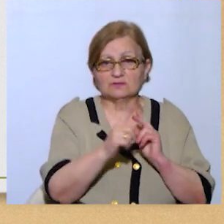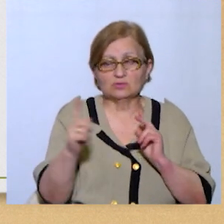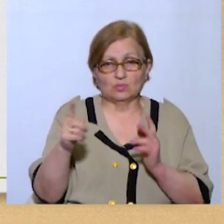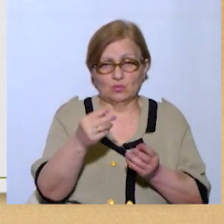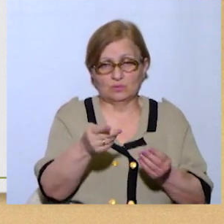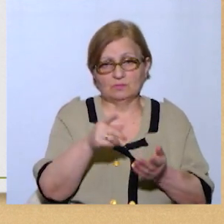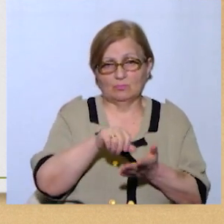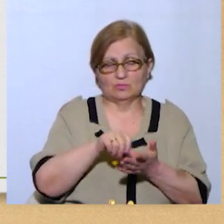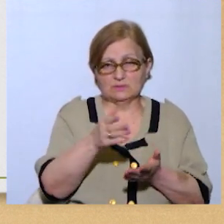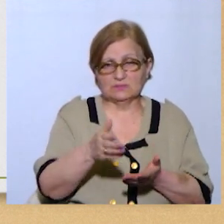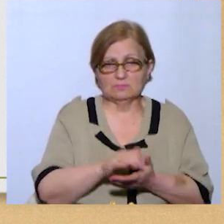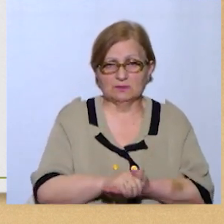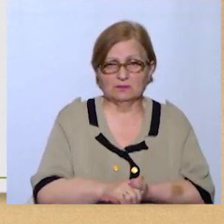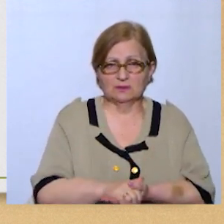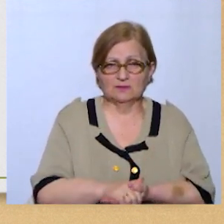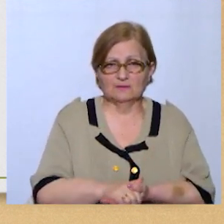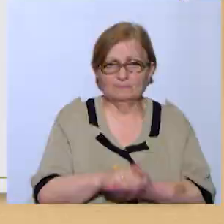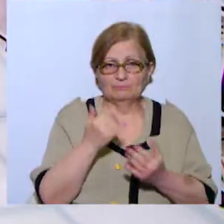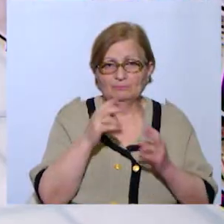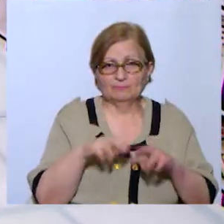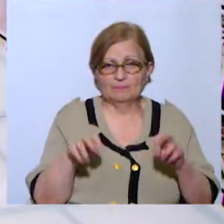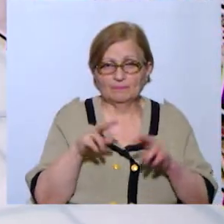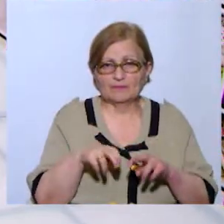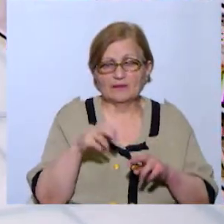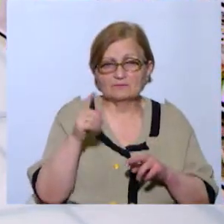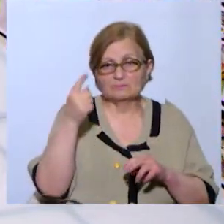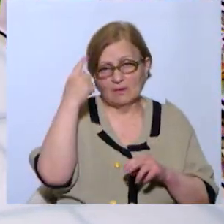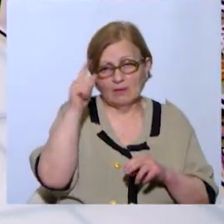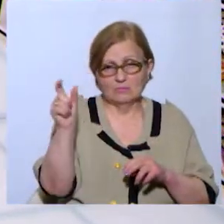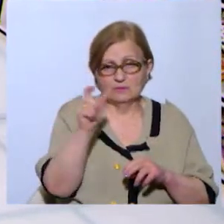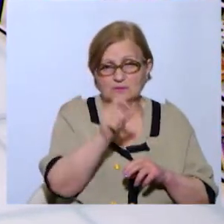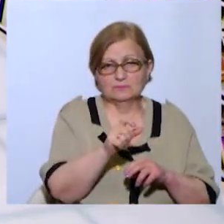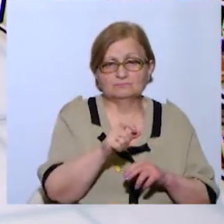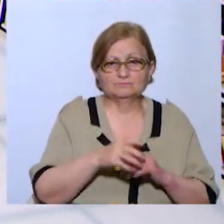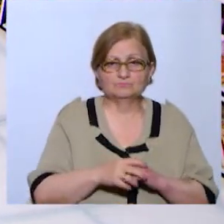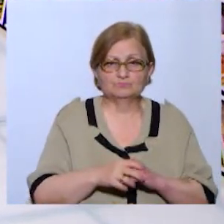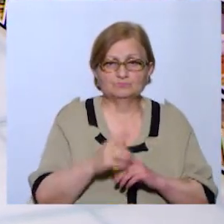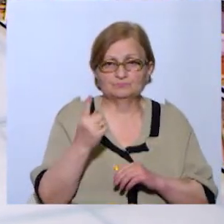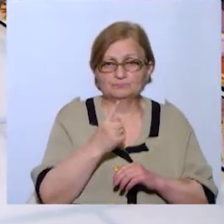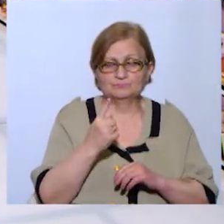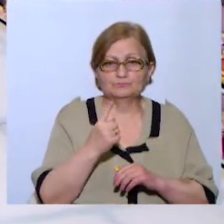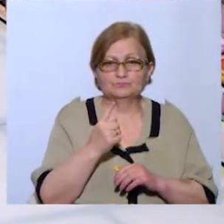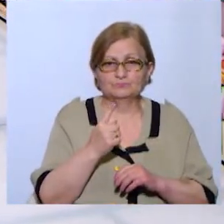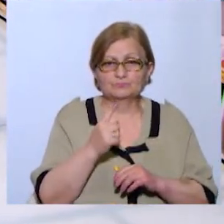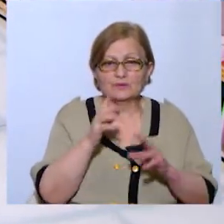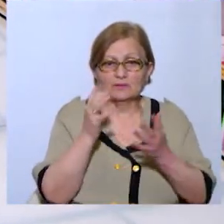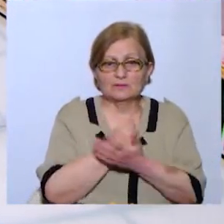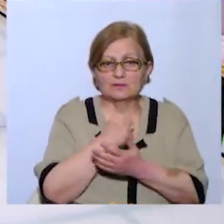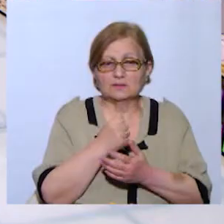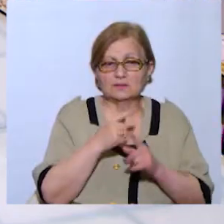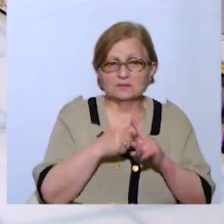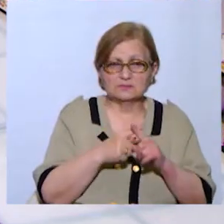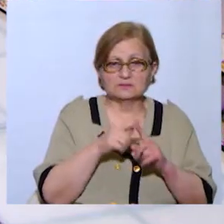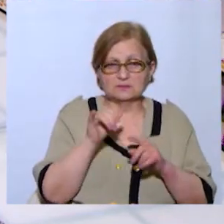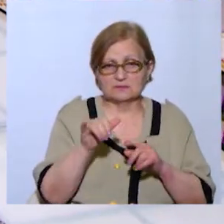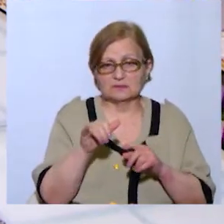მონაცემი. მოდით განვიხილოთ რამდენიმე ამოცანა ამ საკითხზე, ამ თემაზე. პირველი არის ასეთი: იპოვეთ x,